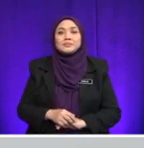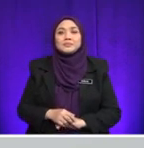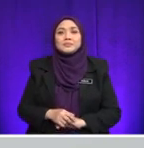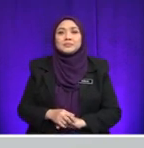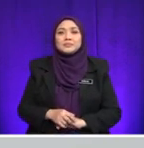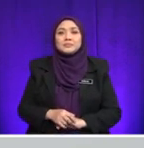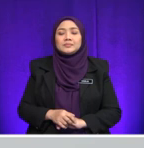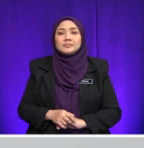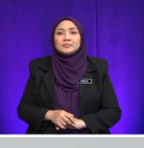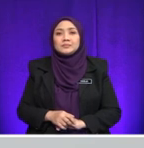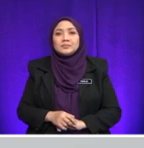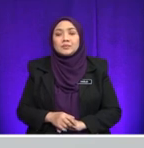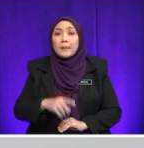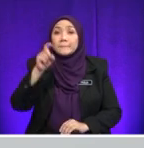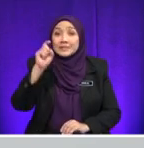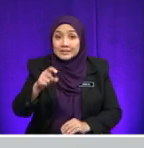dengan